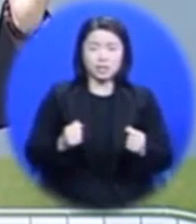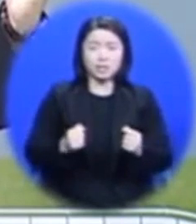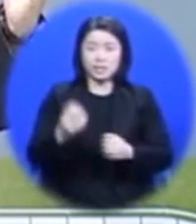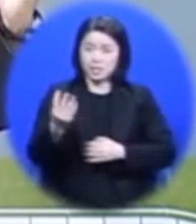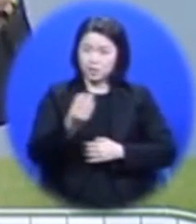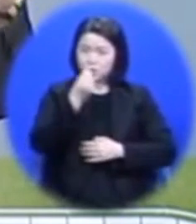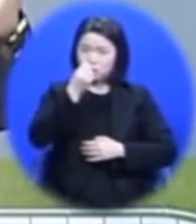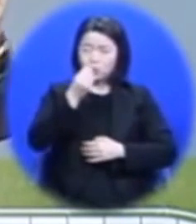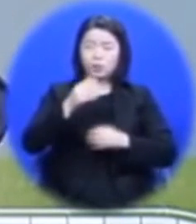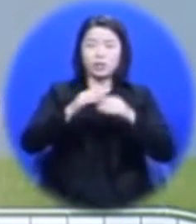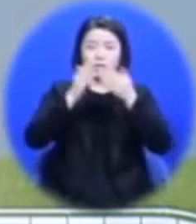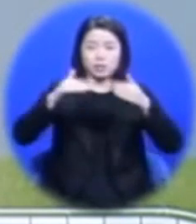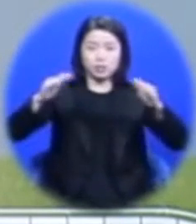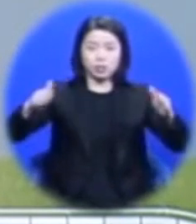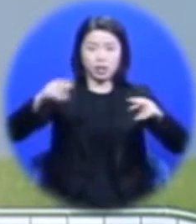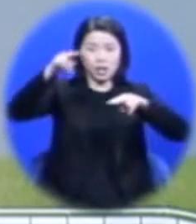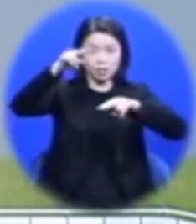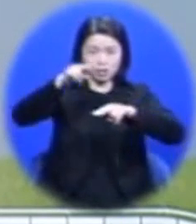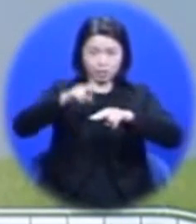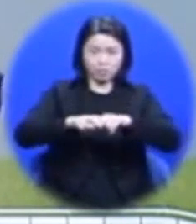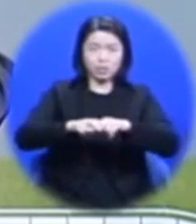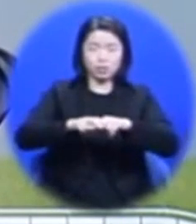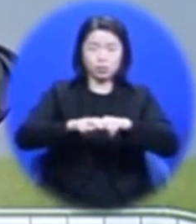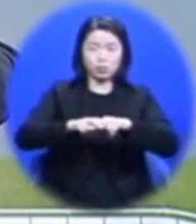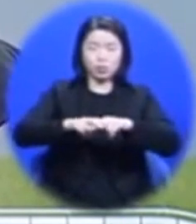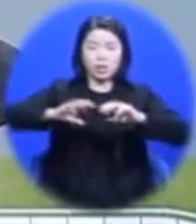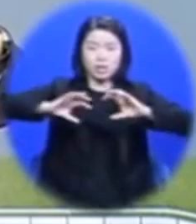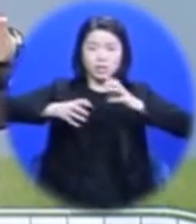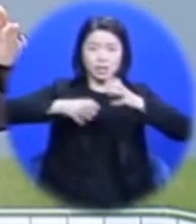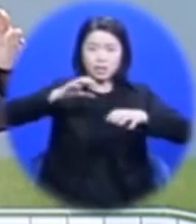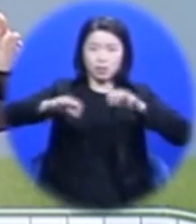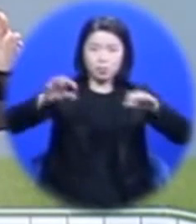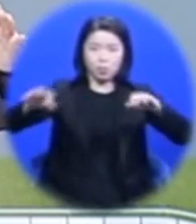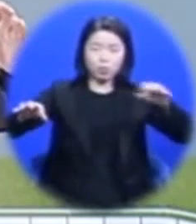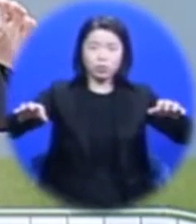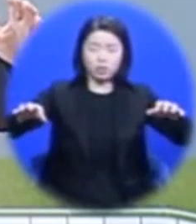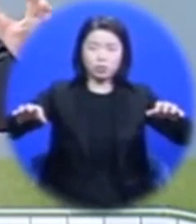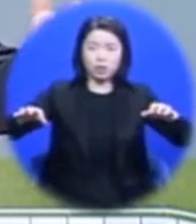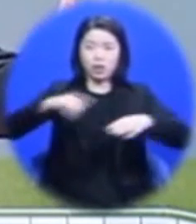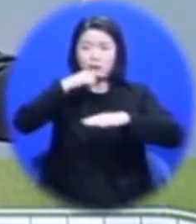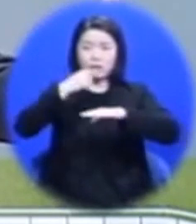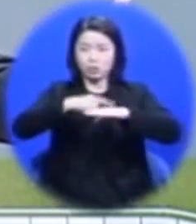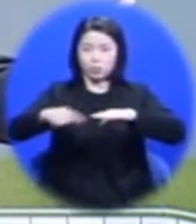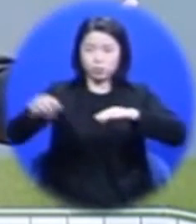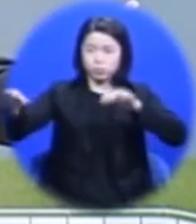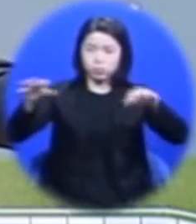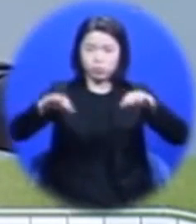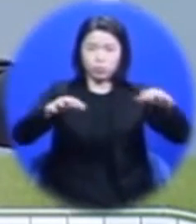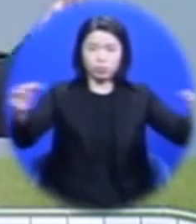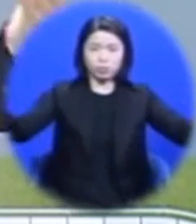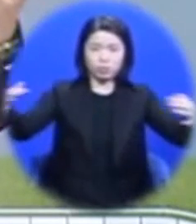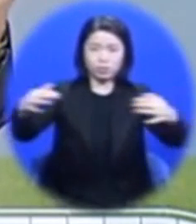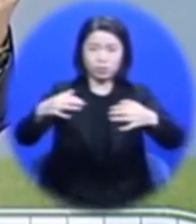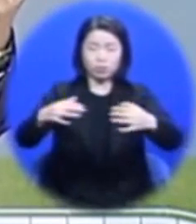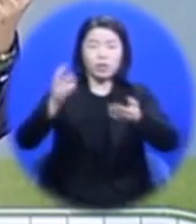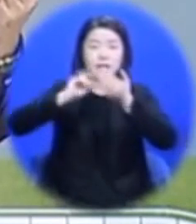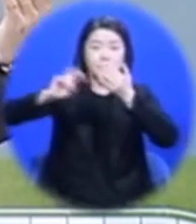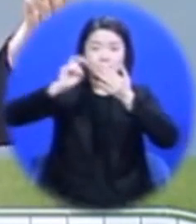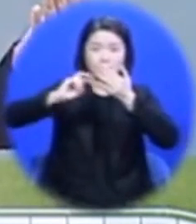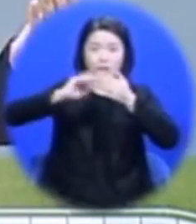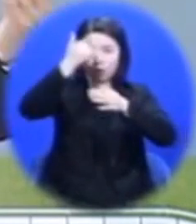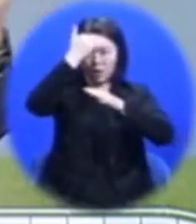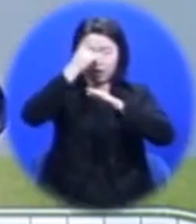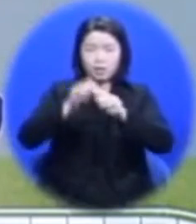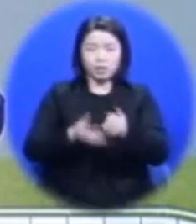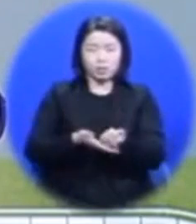시온성에 좌정하시고 그리고 세계 모든 열방과 족속들로부터 찬양과 경배